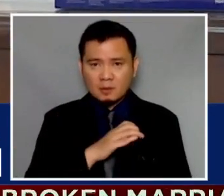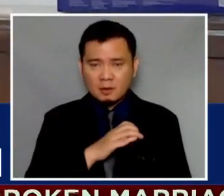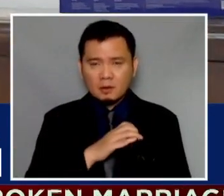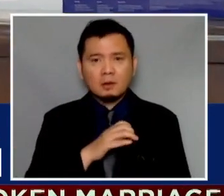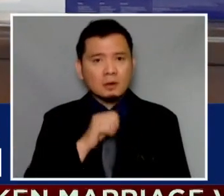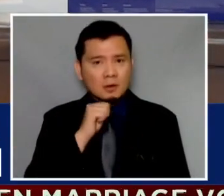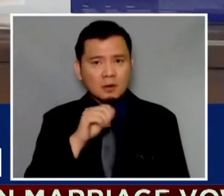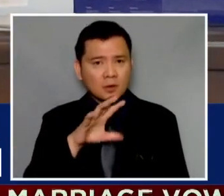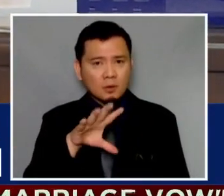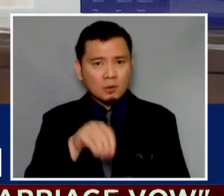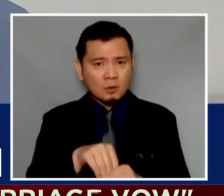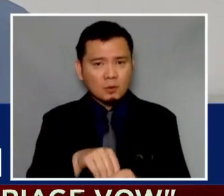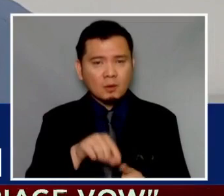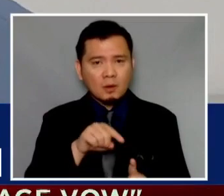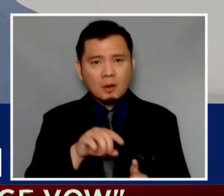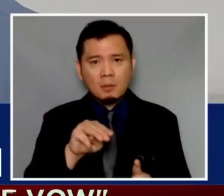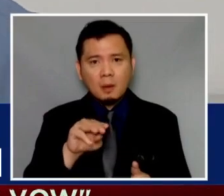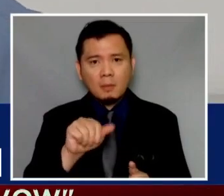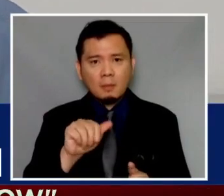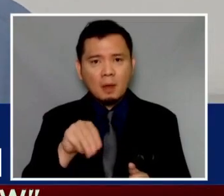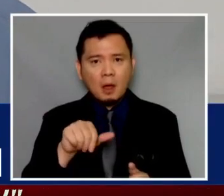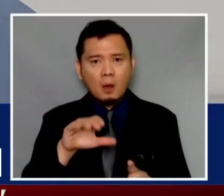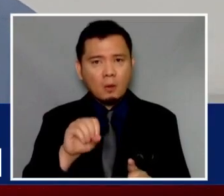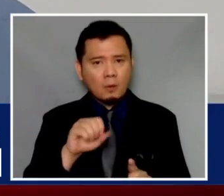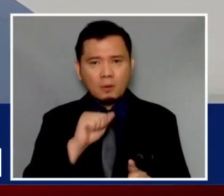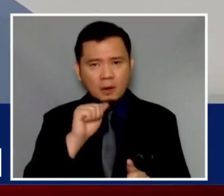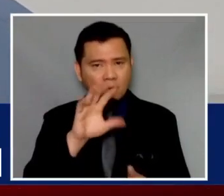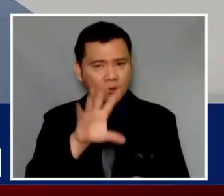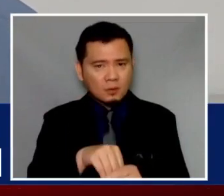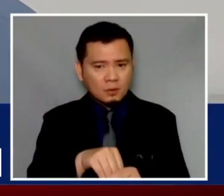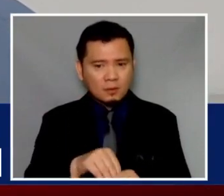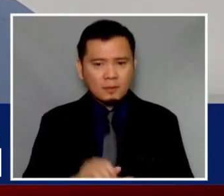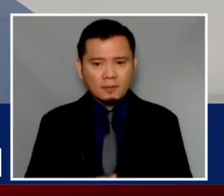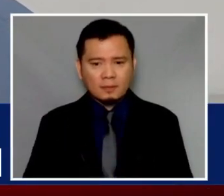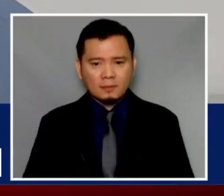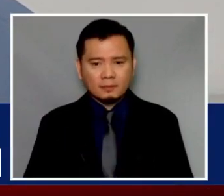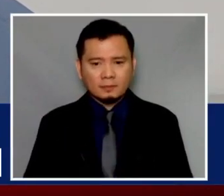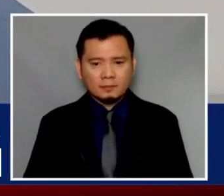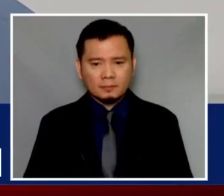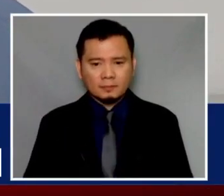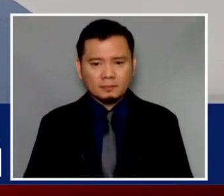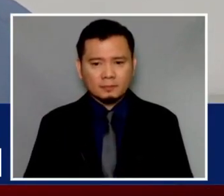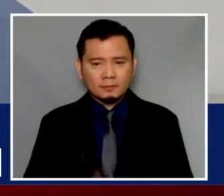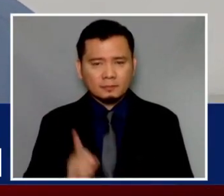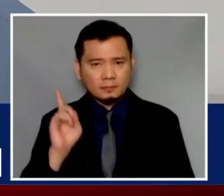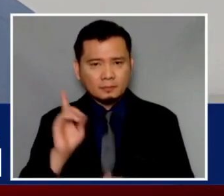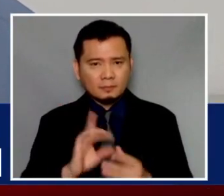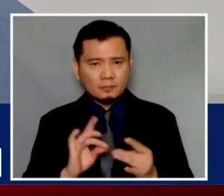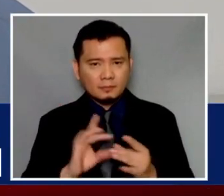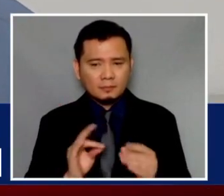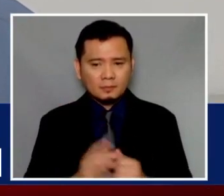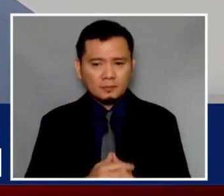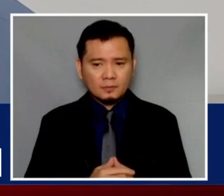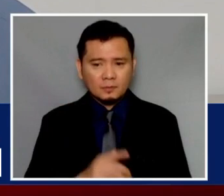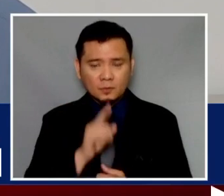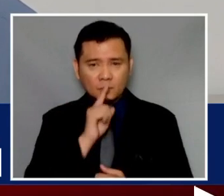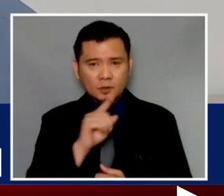kasama si Mamao. I convened the meeting from the Transition Committee,